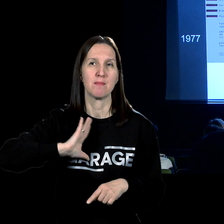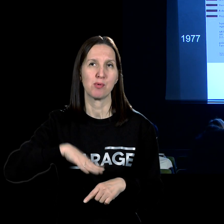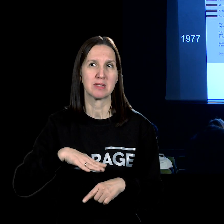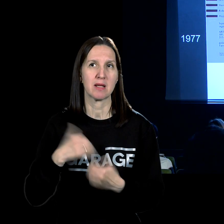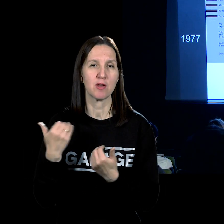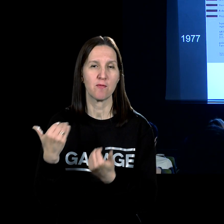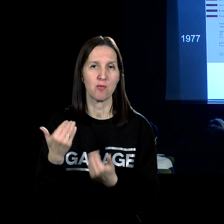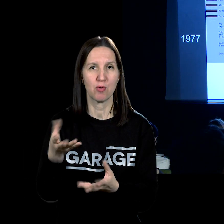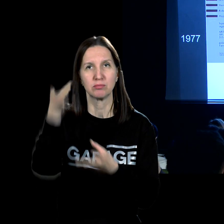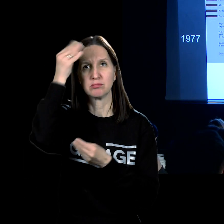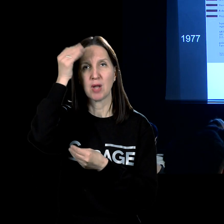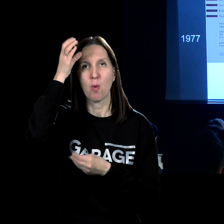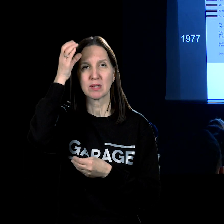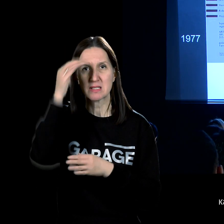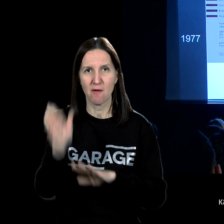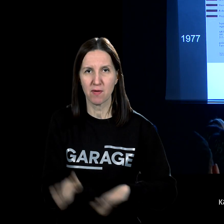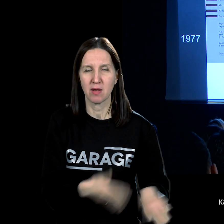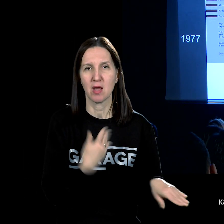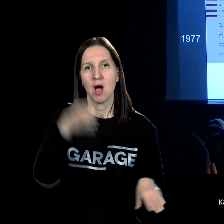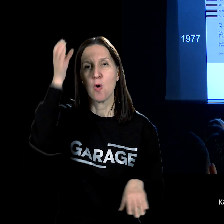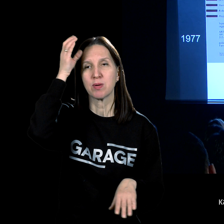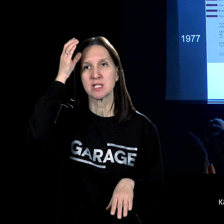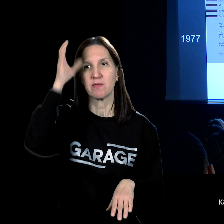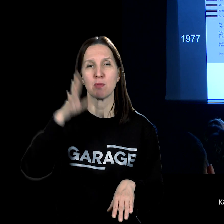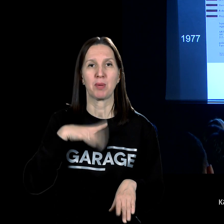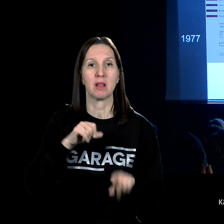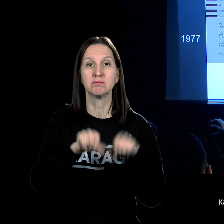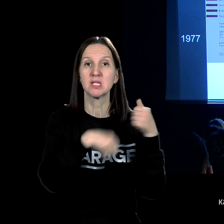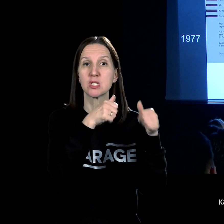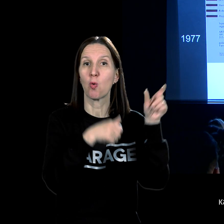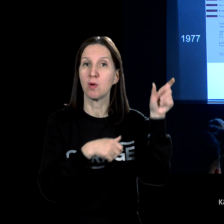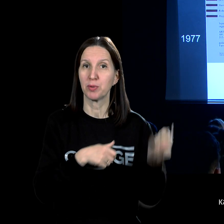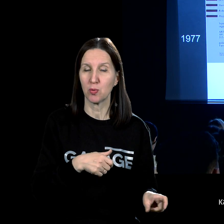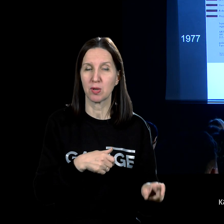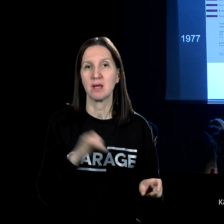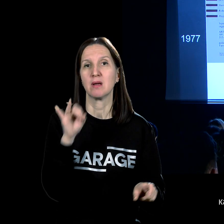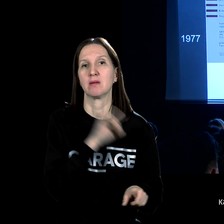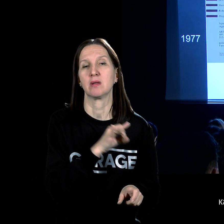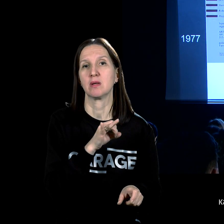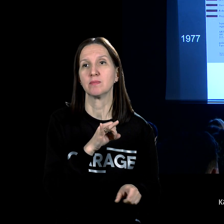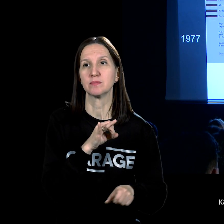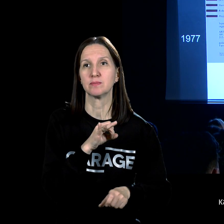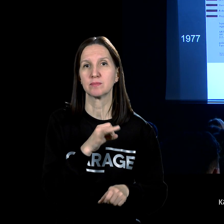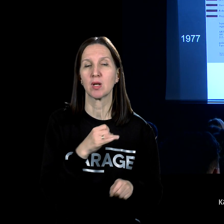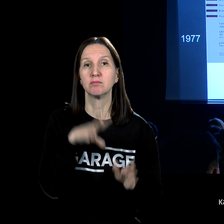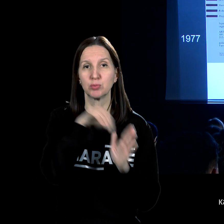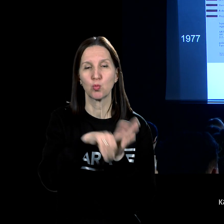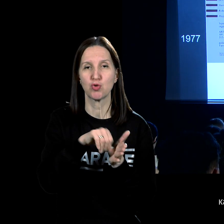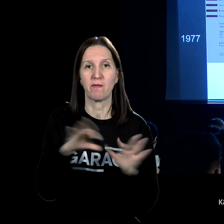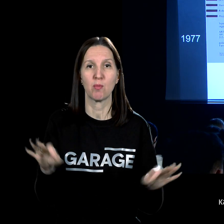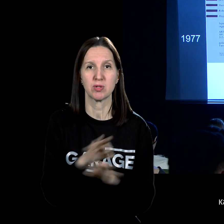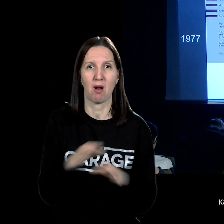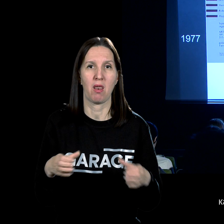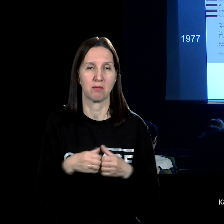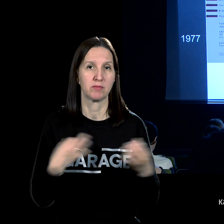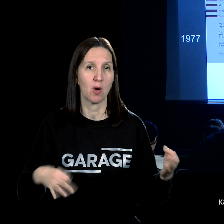присутствие после того, как он получил образование. Образование он получил как скульптор, поиграл в